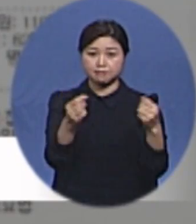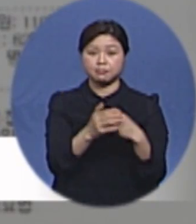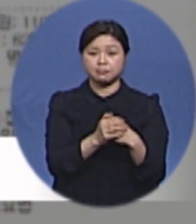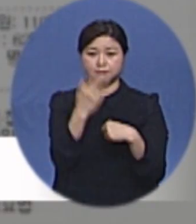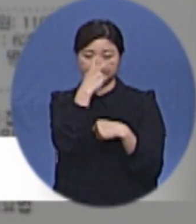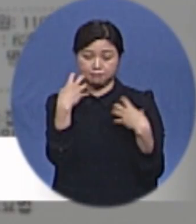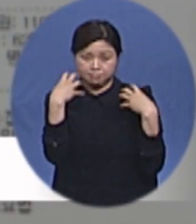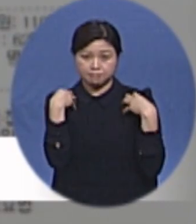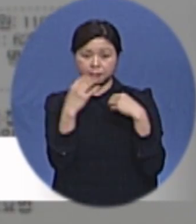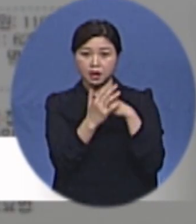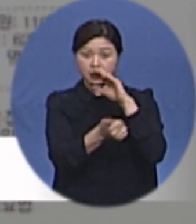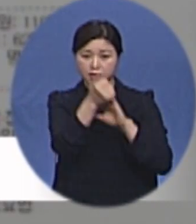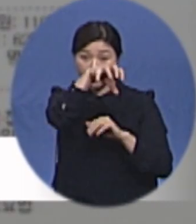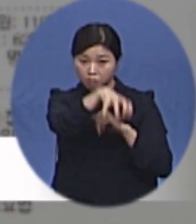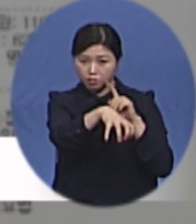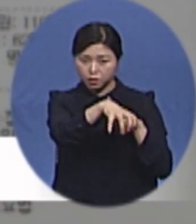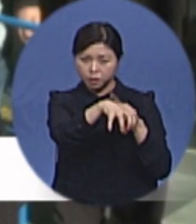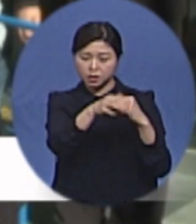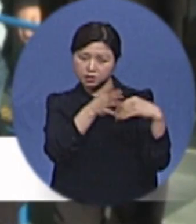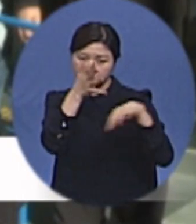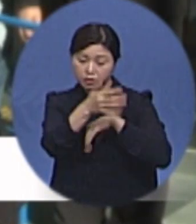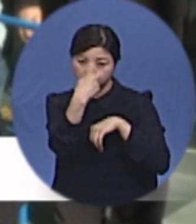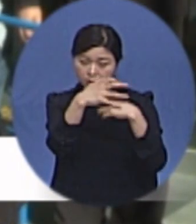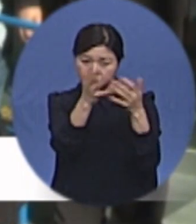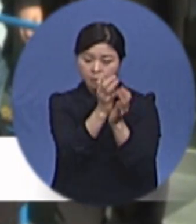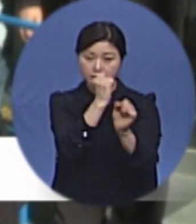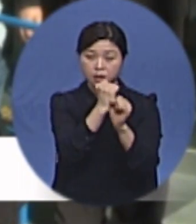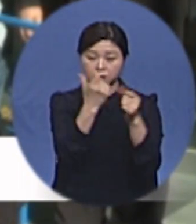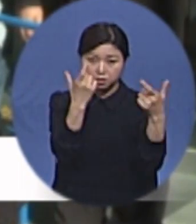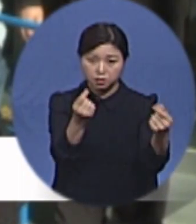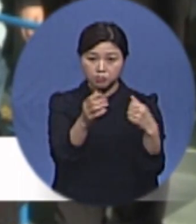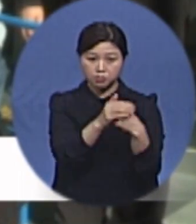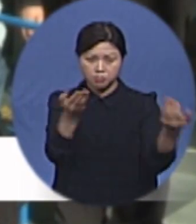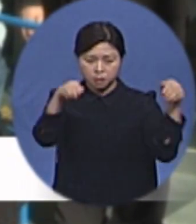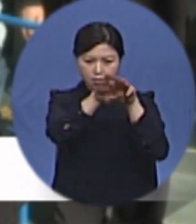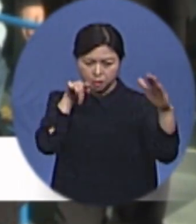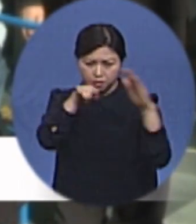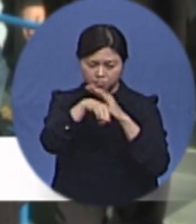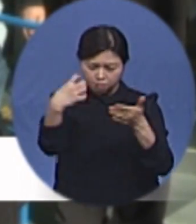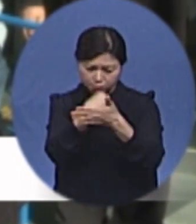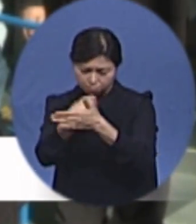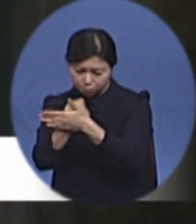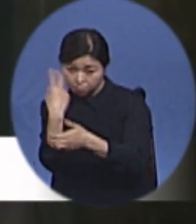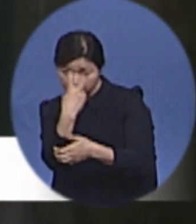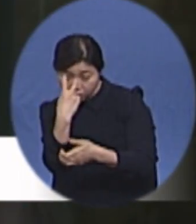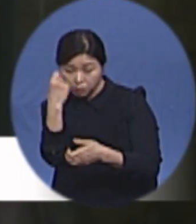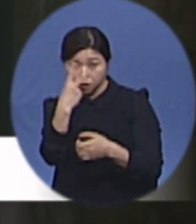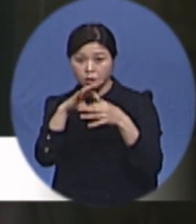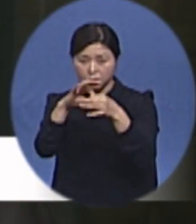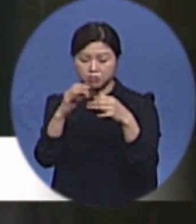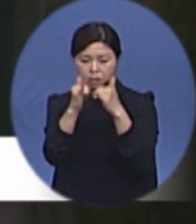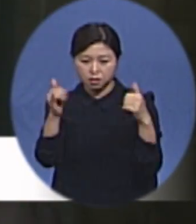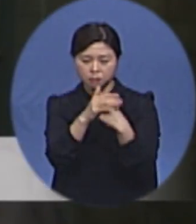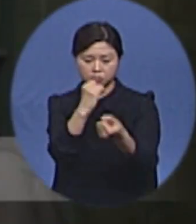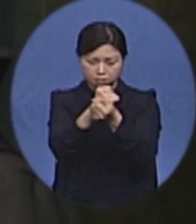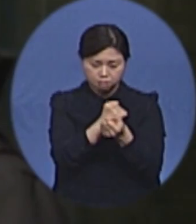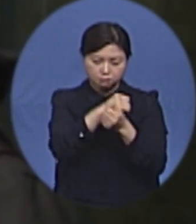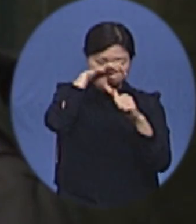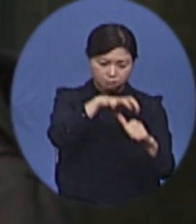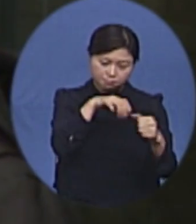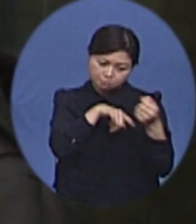희망원 전담수사팀을 구성했고 필요에 따라 시설 등에 대한 압수수색과 관련자 소환조사 등을 진행할 예정이라고